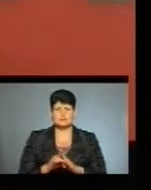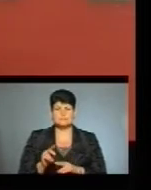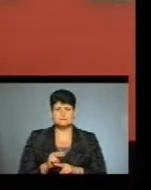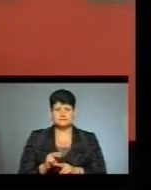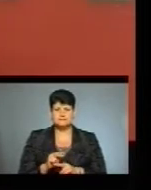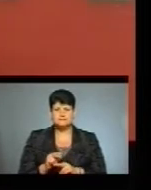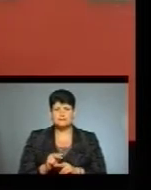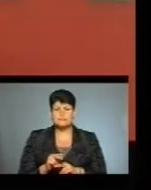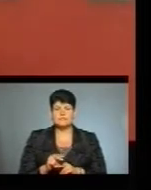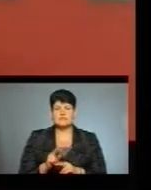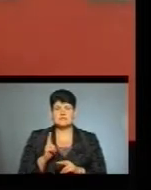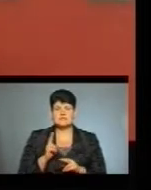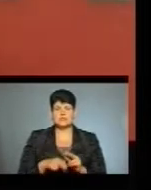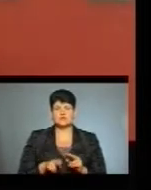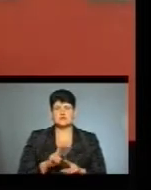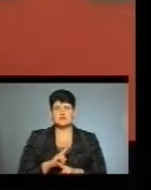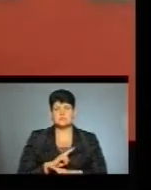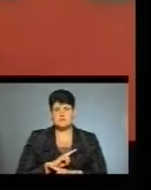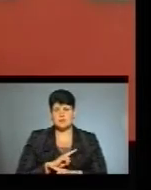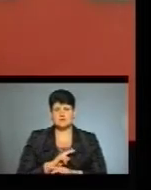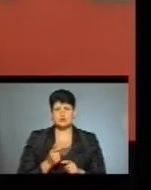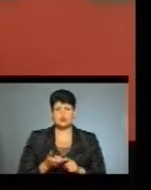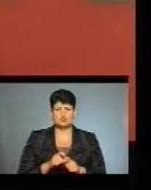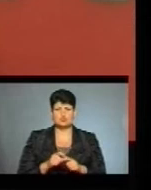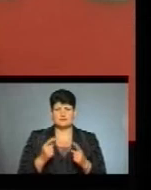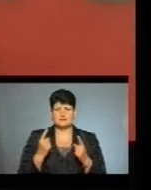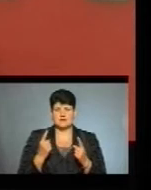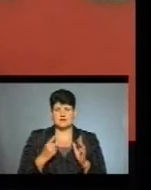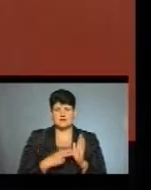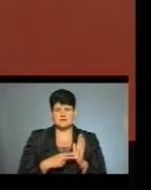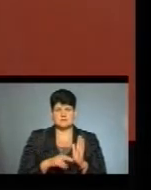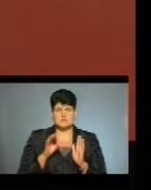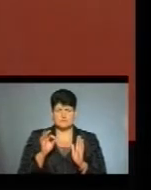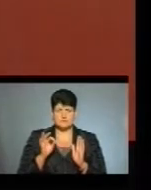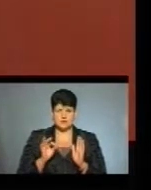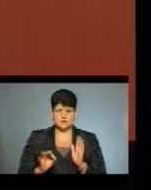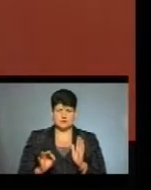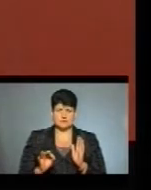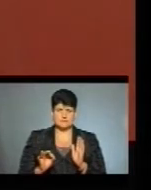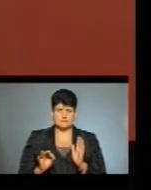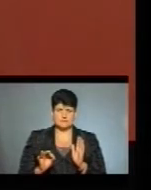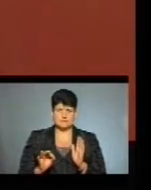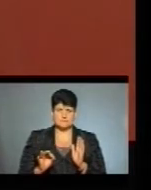захворювання, вона закінчується смертю, і дуже високий, десь до 70%